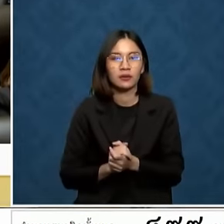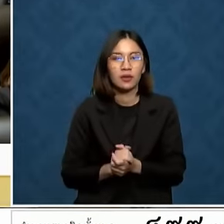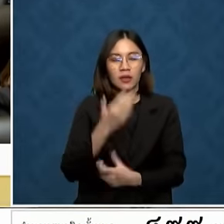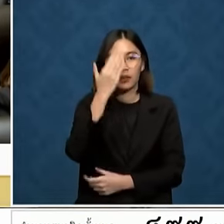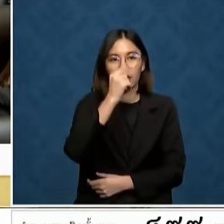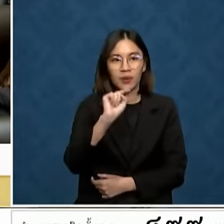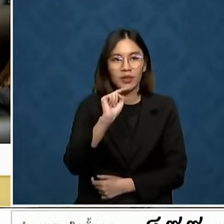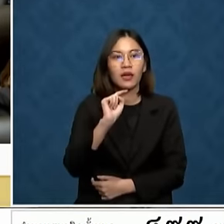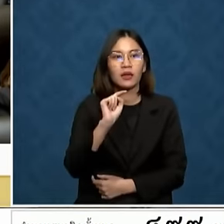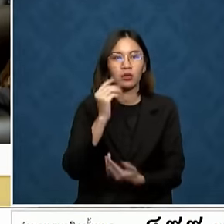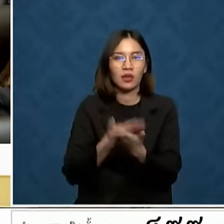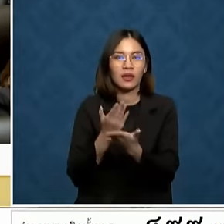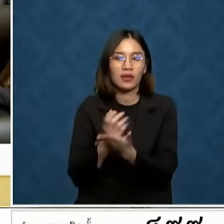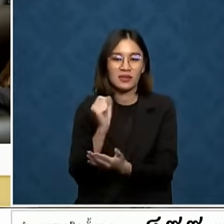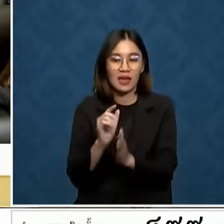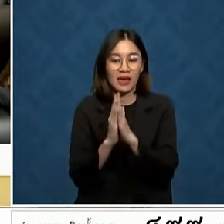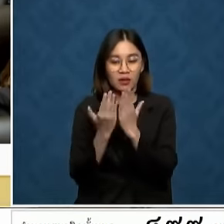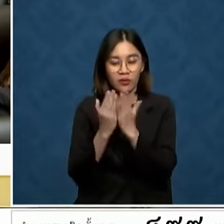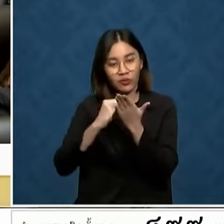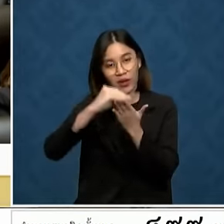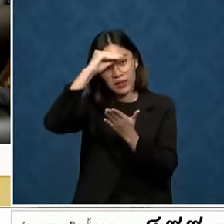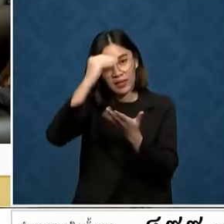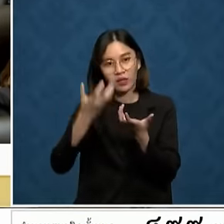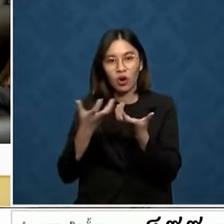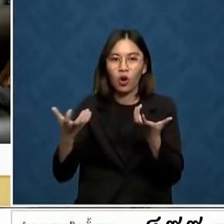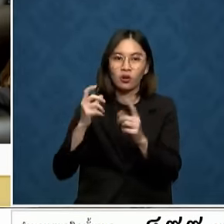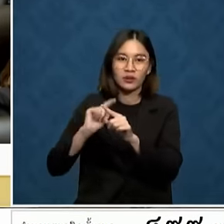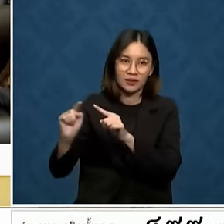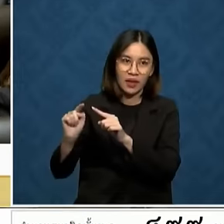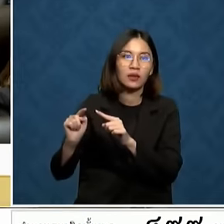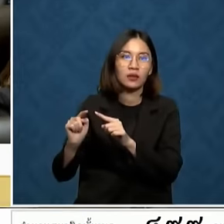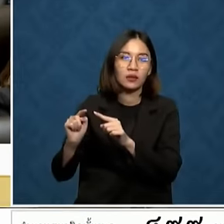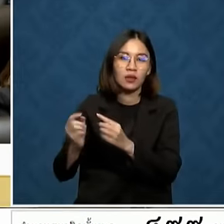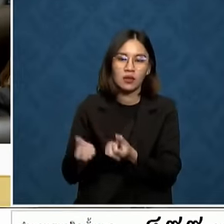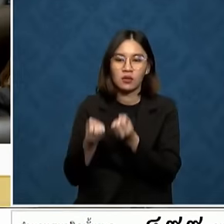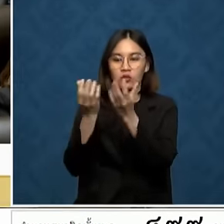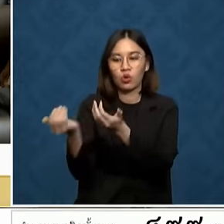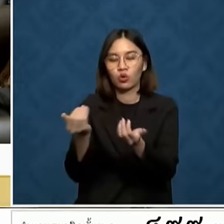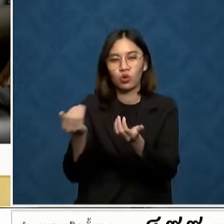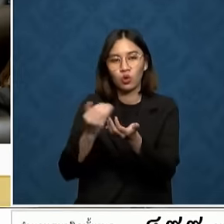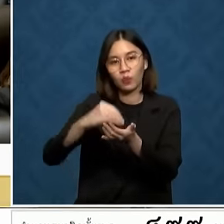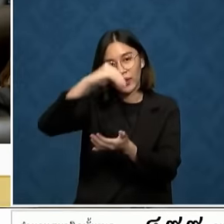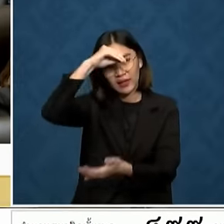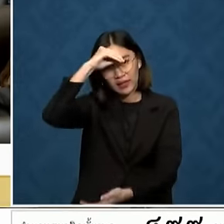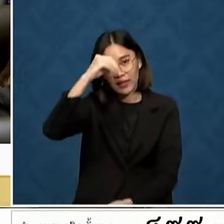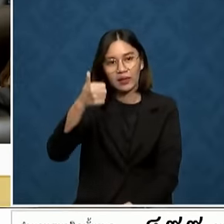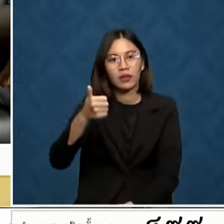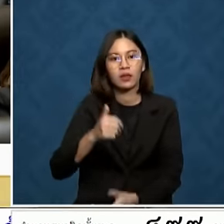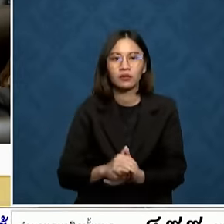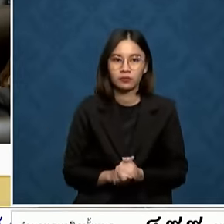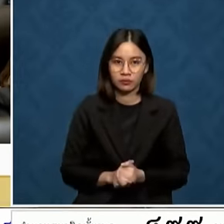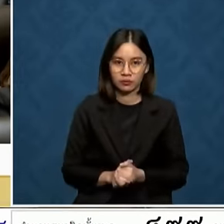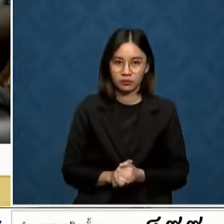เพื่ใหเขาสามาถไปใช้ในการจ่ายคาหนงสือค่าอุปกรณ ค่าเดิทางแลทำใหเขาสามารถส่งลกเตอะกับไปเรีนหนัสือได้